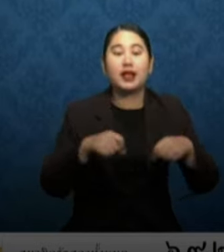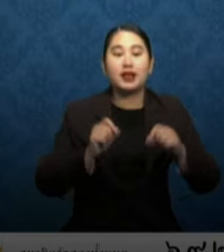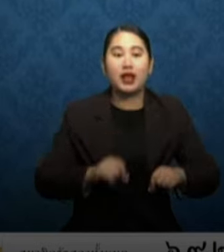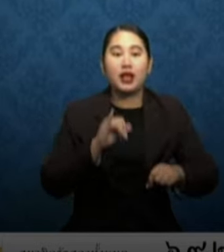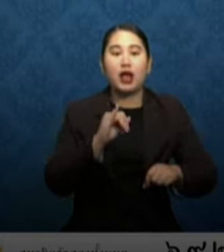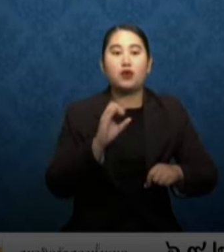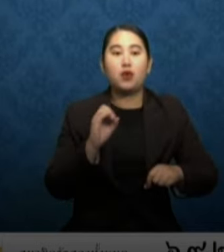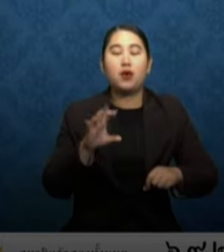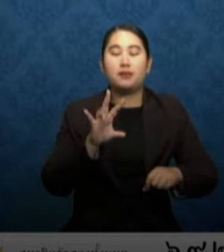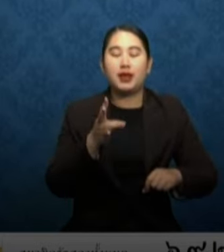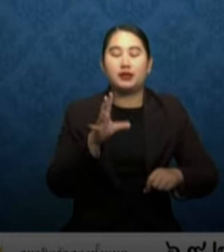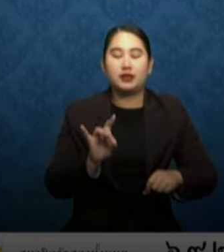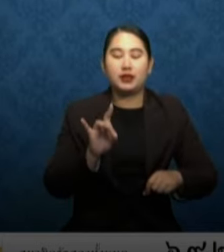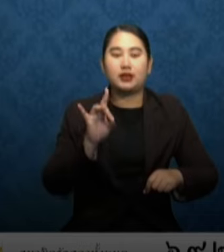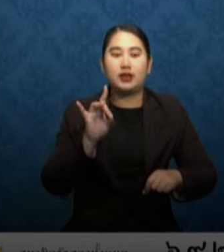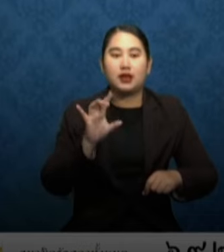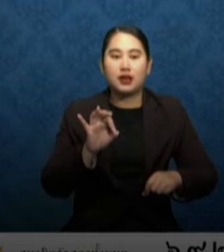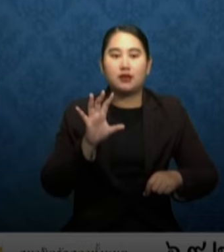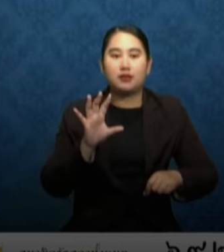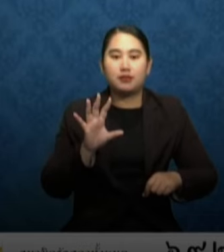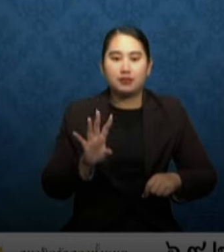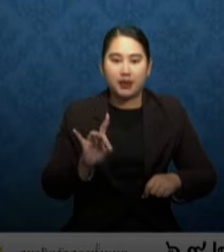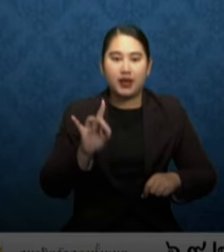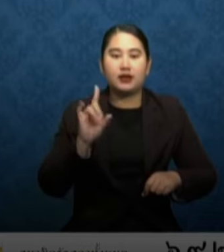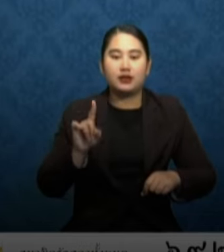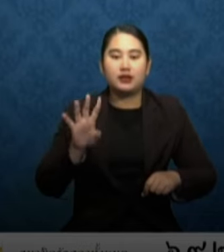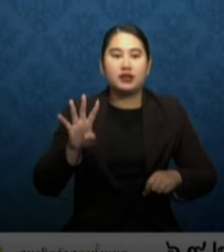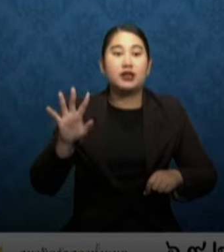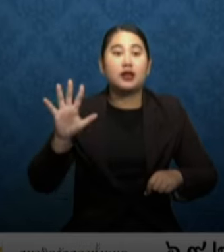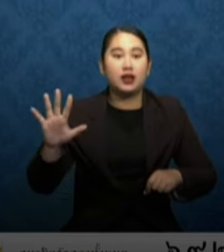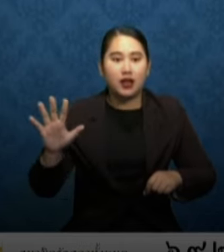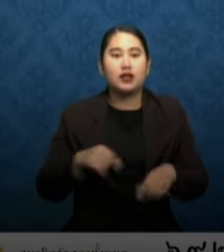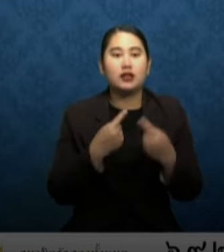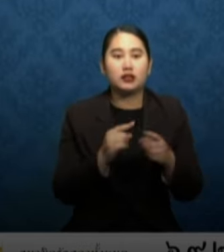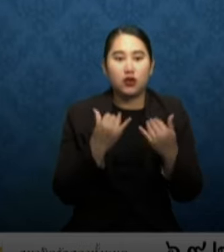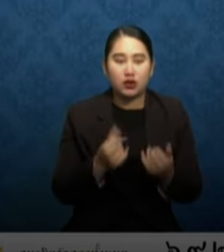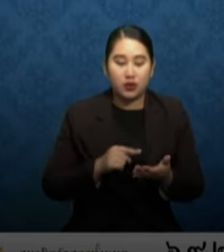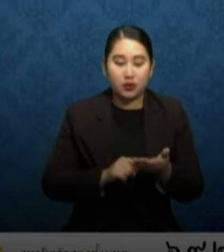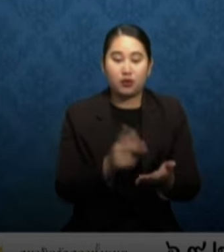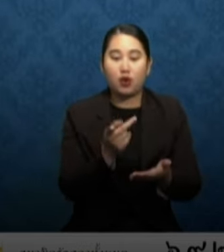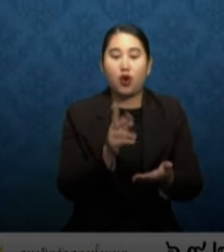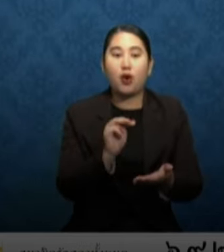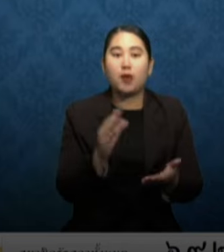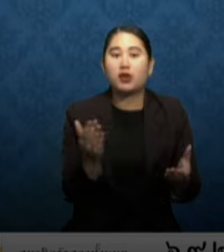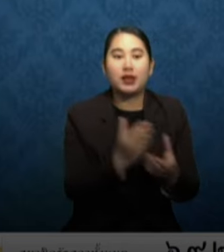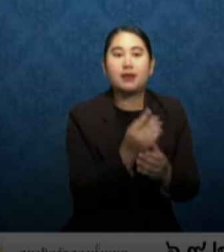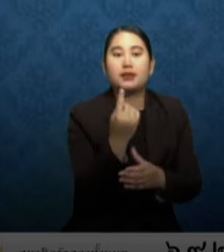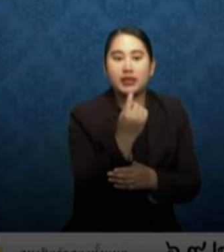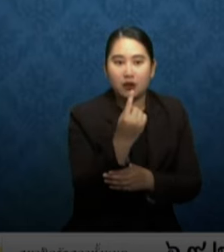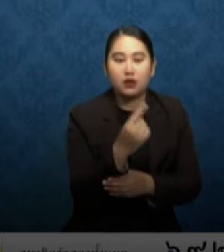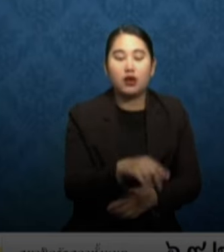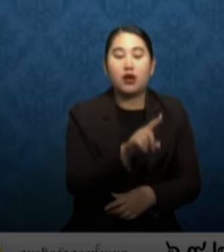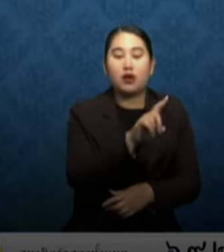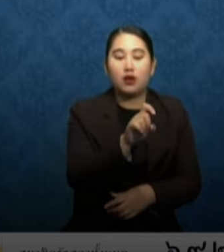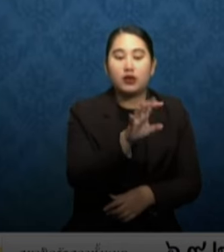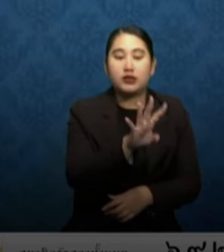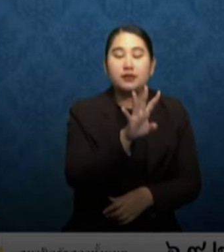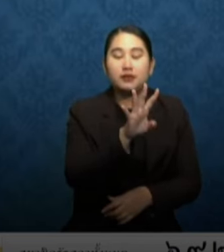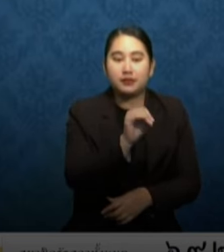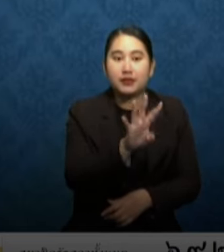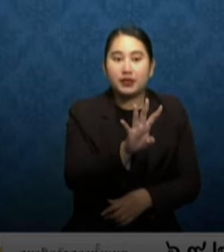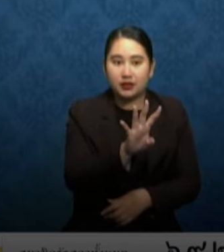8798 144155แต่ทวันนี้ท่านนำเข้าครมเพียงฉบับเดียวก็คือฉบับที่